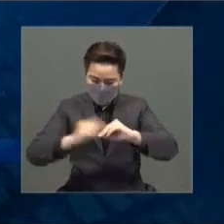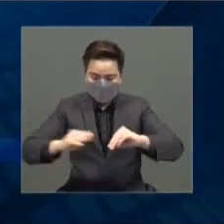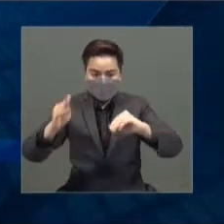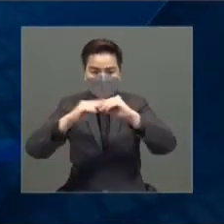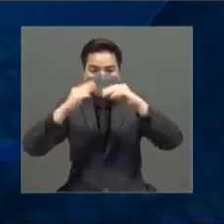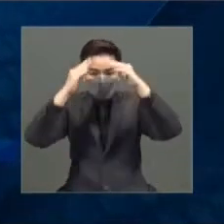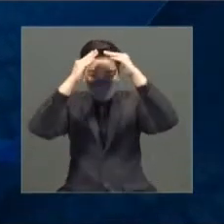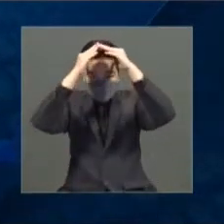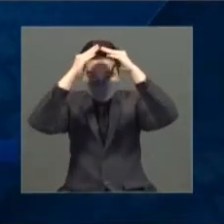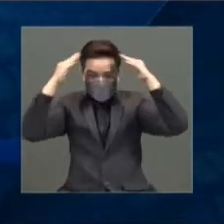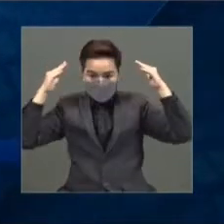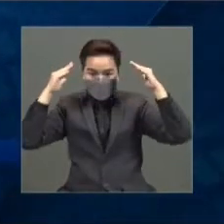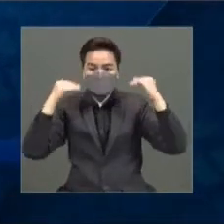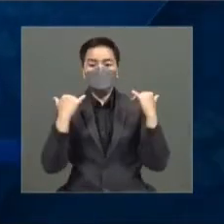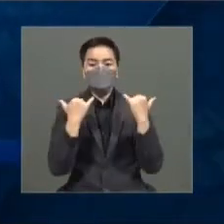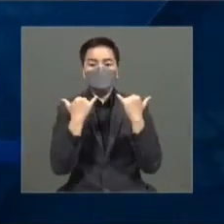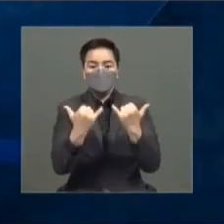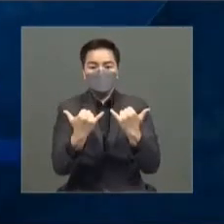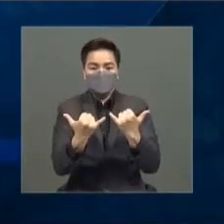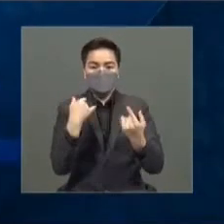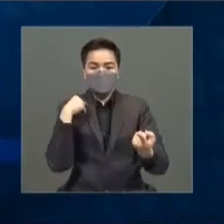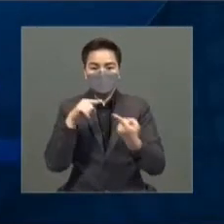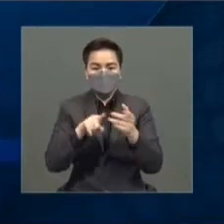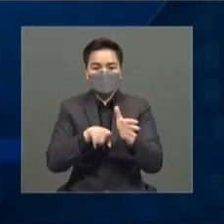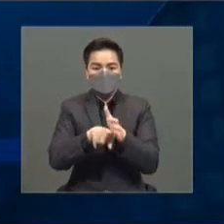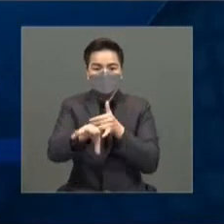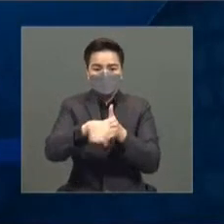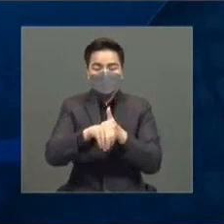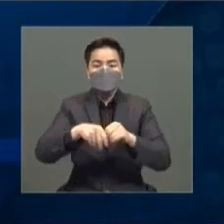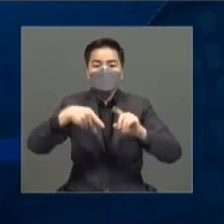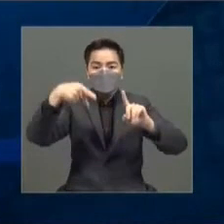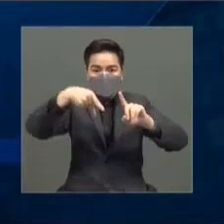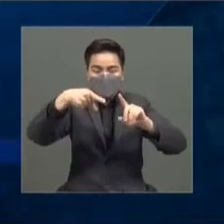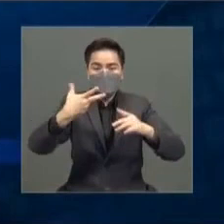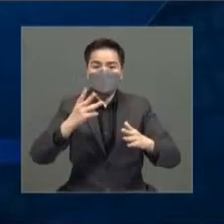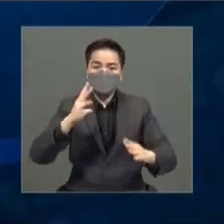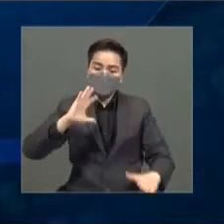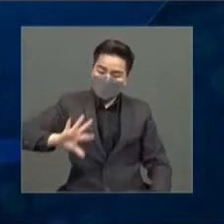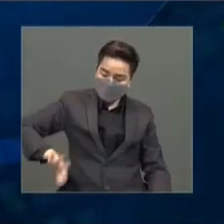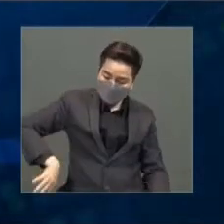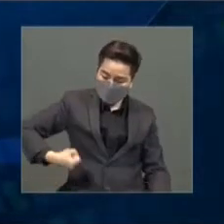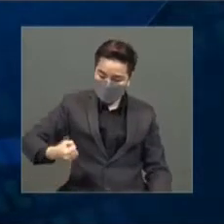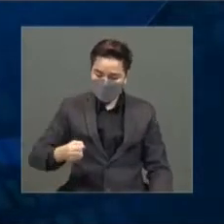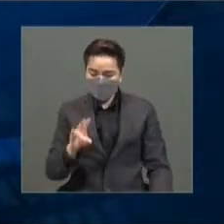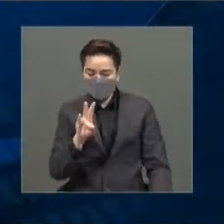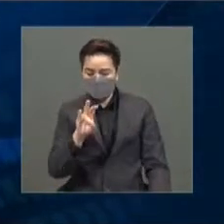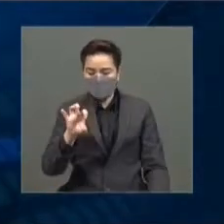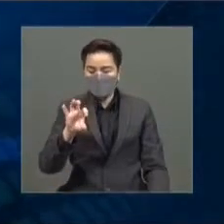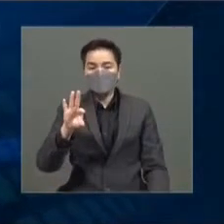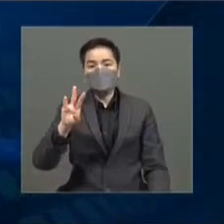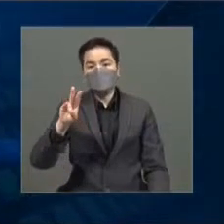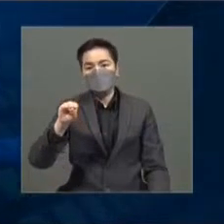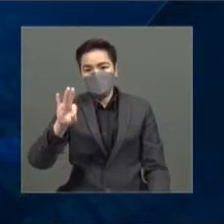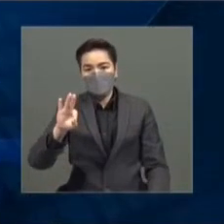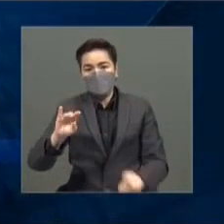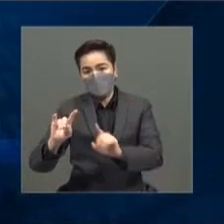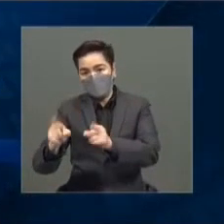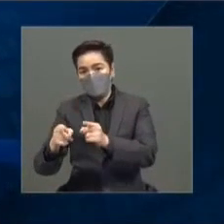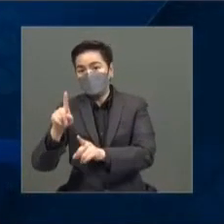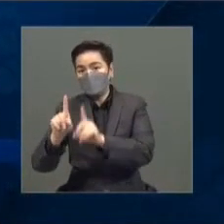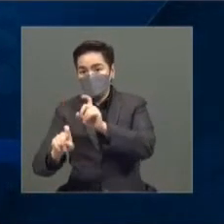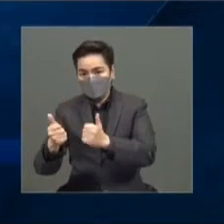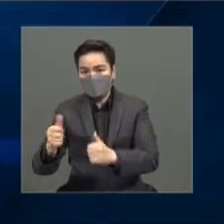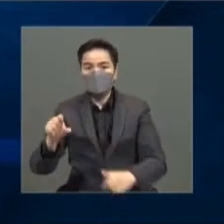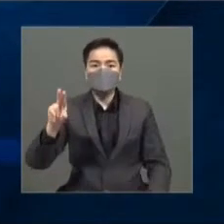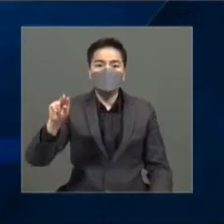เวียดนามนะคะวันนี้รายงานขึ้นตัวเลขพันกัมพูชาวันนี้779นะคะในวงเล็บมีผู้เสียชี